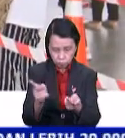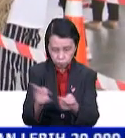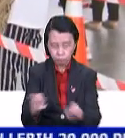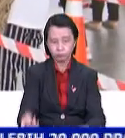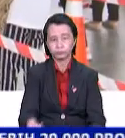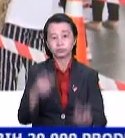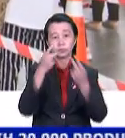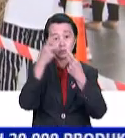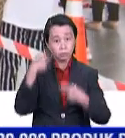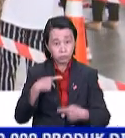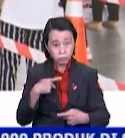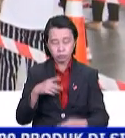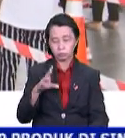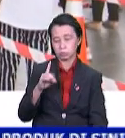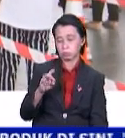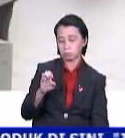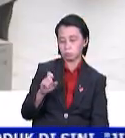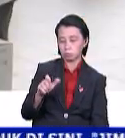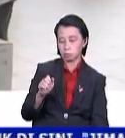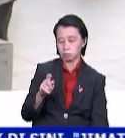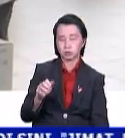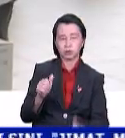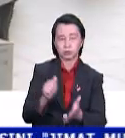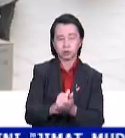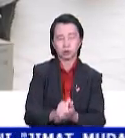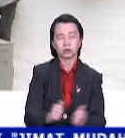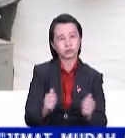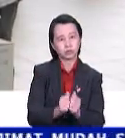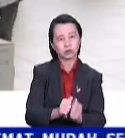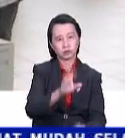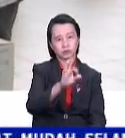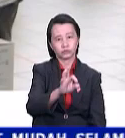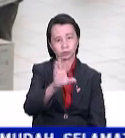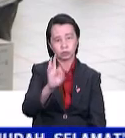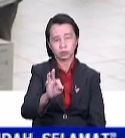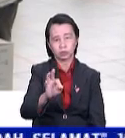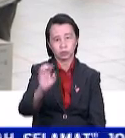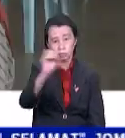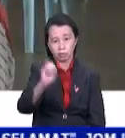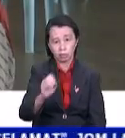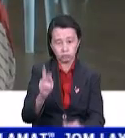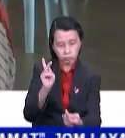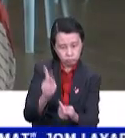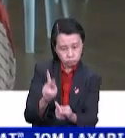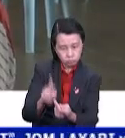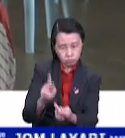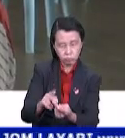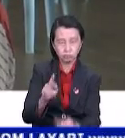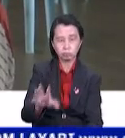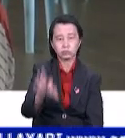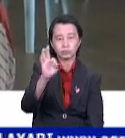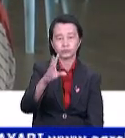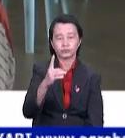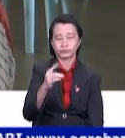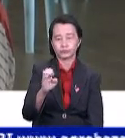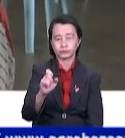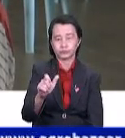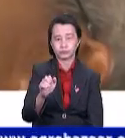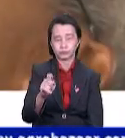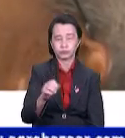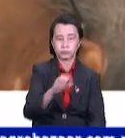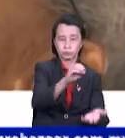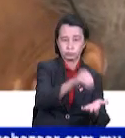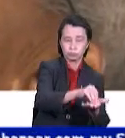Kuching merupakan varian Delta dengan 99% pemadanan. Kadar pengesanan tinggi varian Delta dikesan di